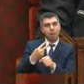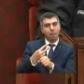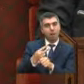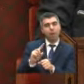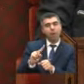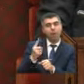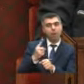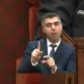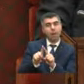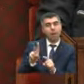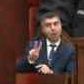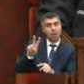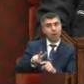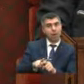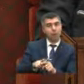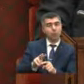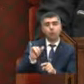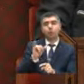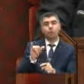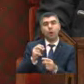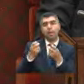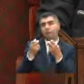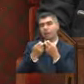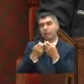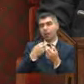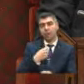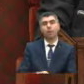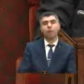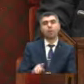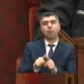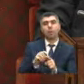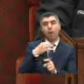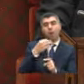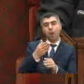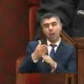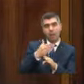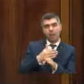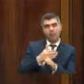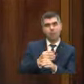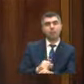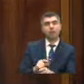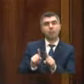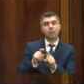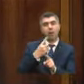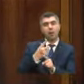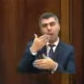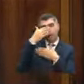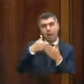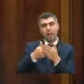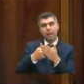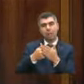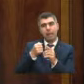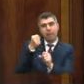أولوياتكم الحقيقية هي شيء آخر، وكمثال على ذلك ما قلتموه قبل قليل بخصوص الترتيب لتحسن ديال المغرب في مناخ